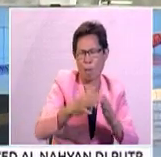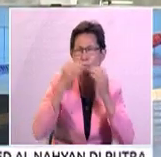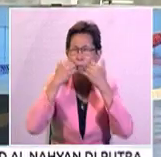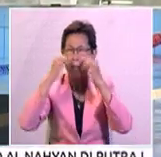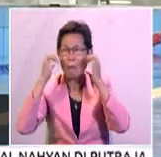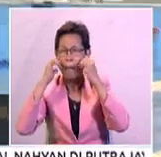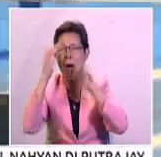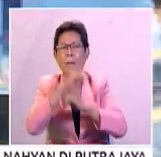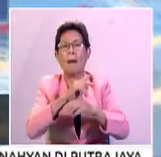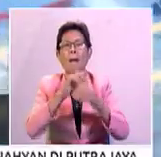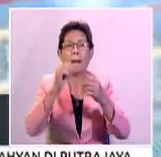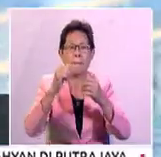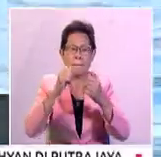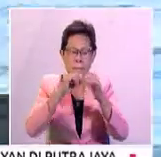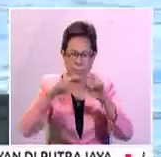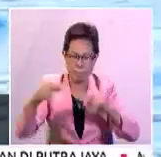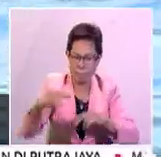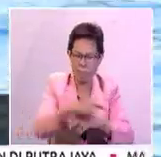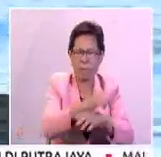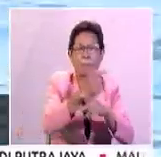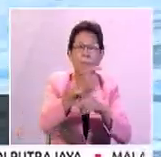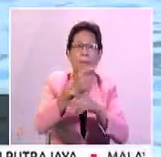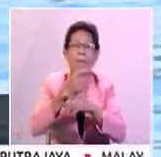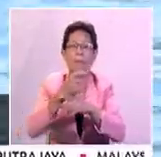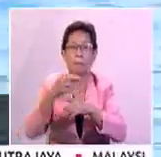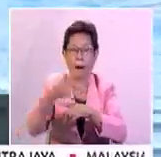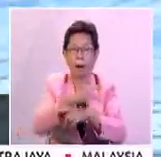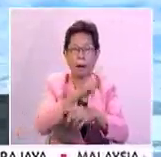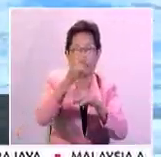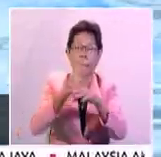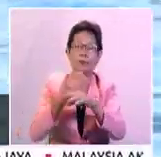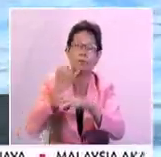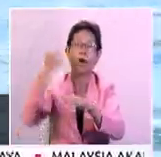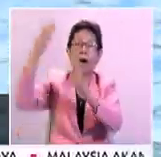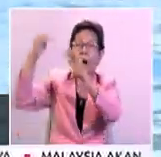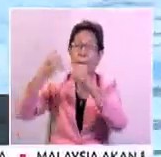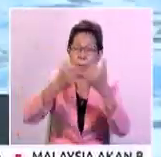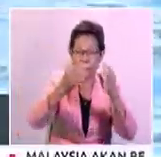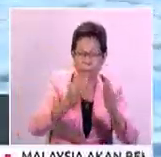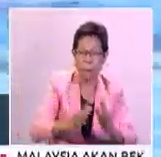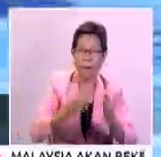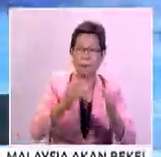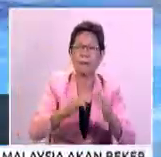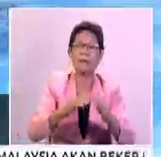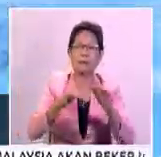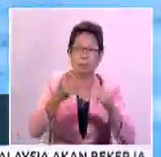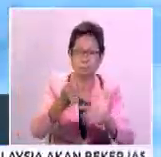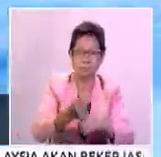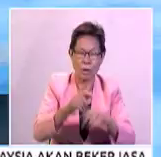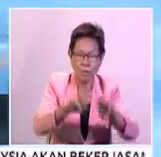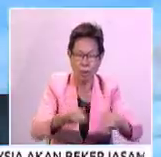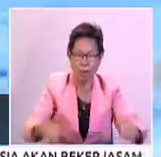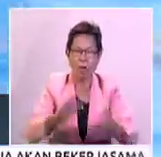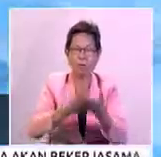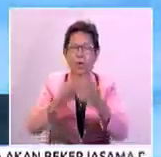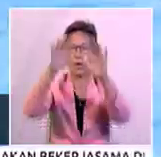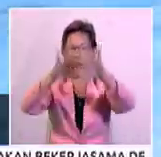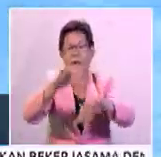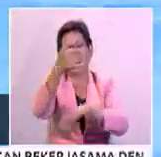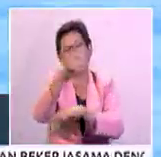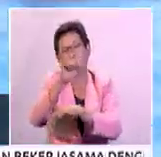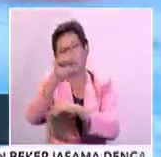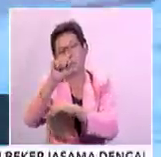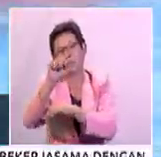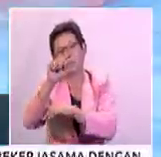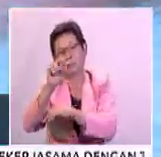bekas perenang kebangsaan turut berharap anak didiknya Tan Ruzin yang juga pemenang pingat gangsa di Sukan Sekolah-Sekolah ASEAN ASG